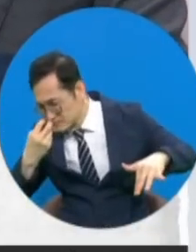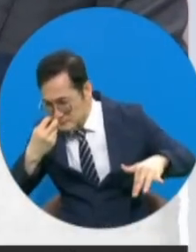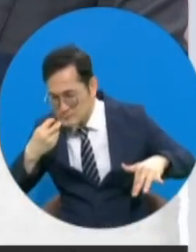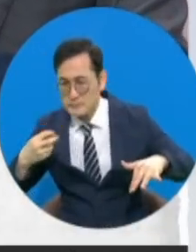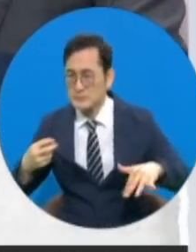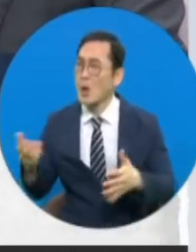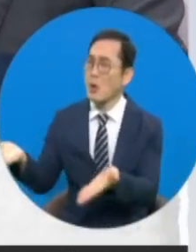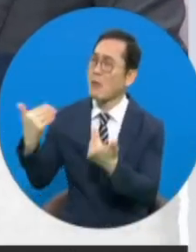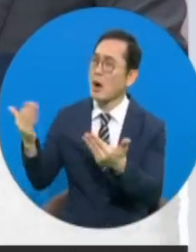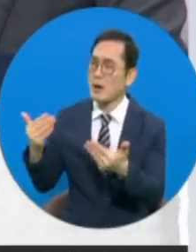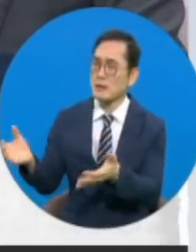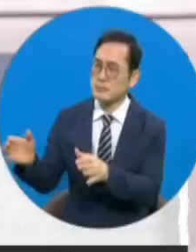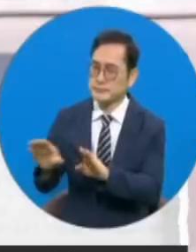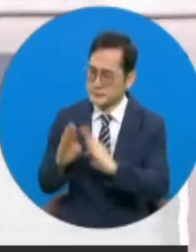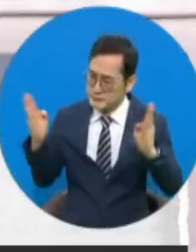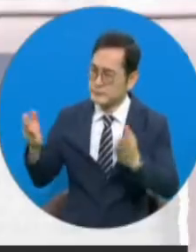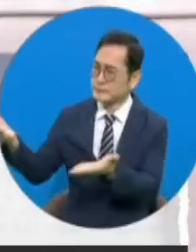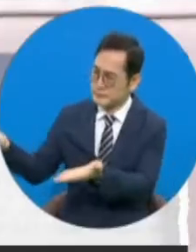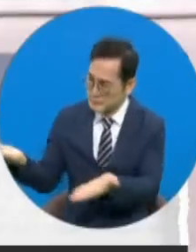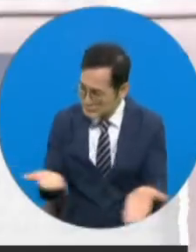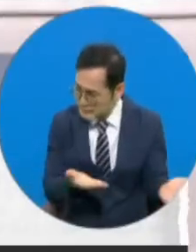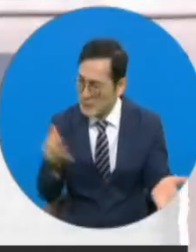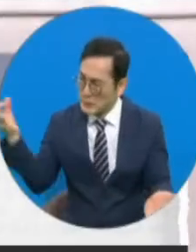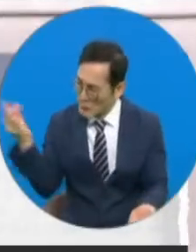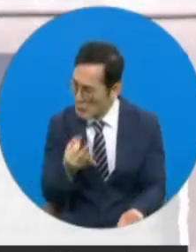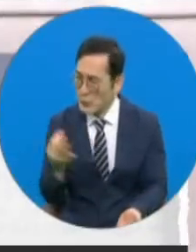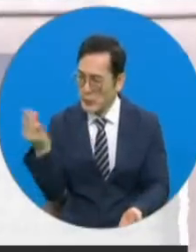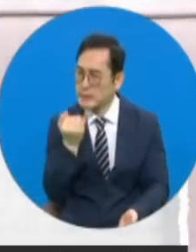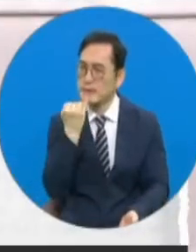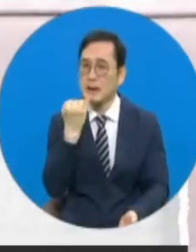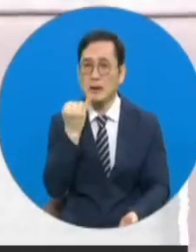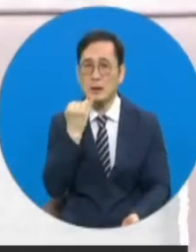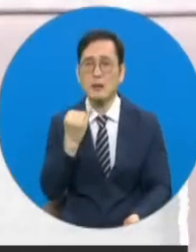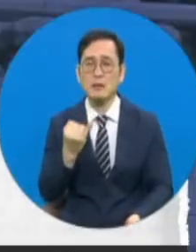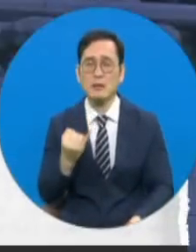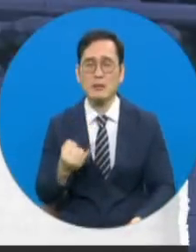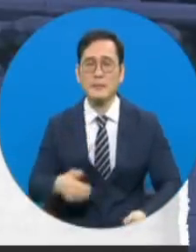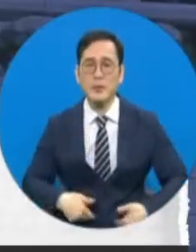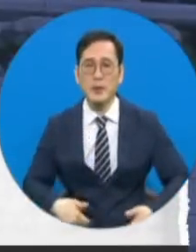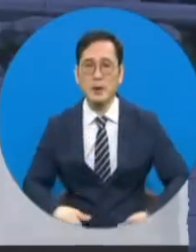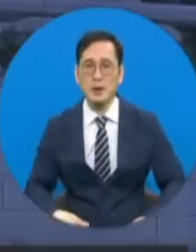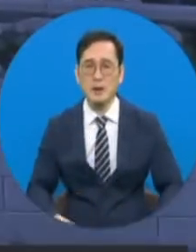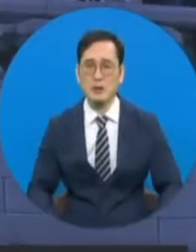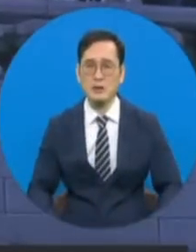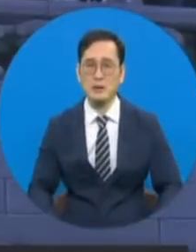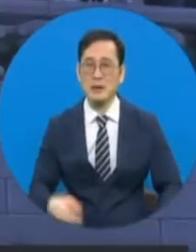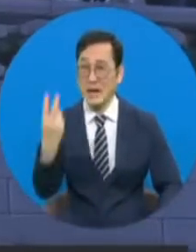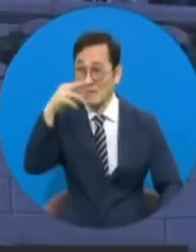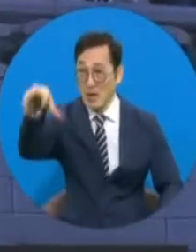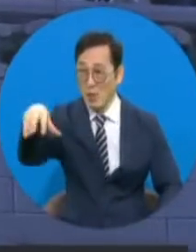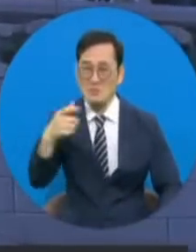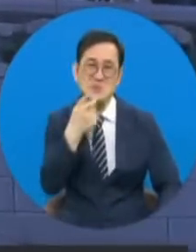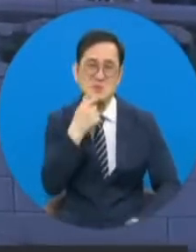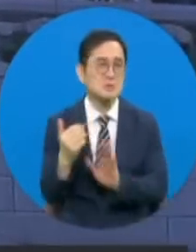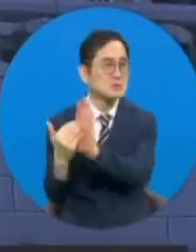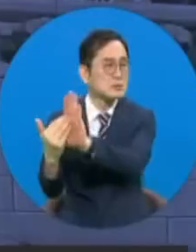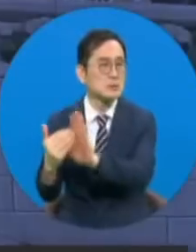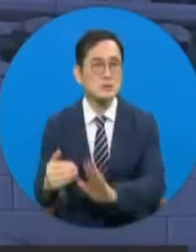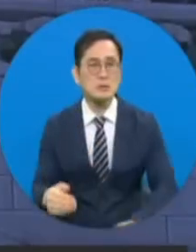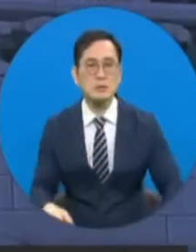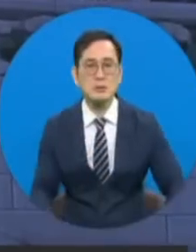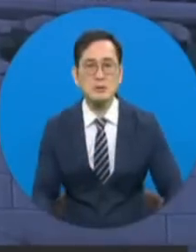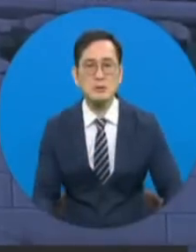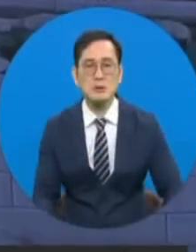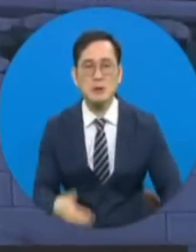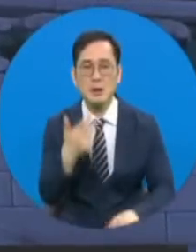그리고 여야가 그러한 부분을 압박해야 된다 그렇게 생각합니다 감사원에 감사하면서 거부했다라는 보도가 알려지자 여당의